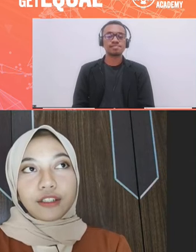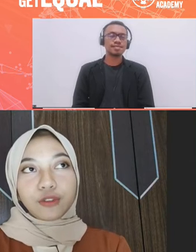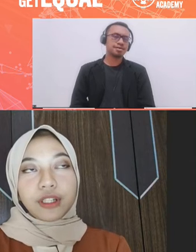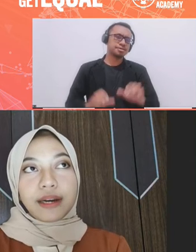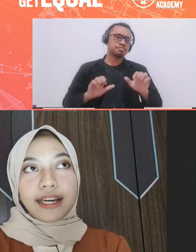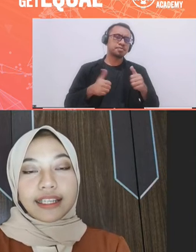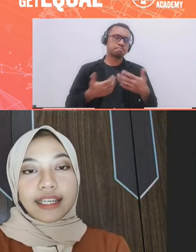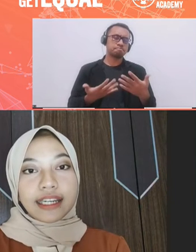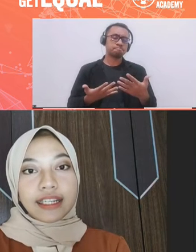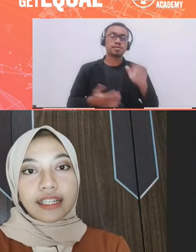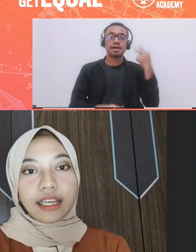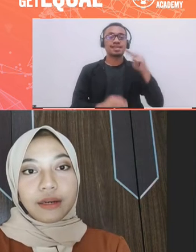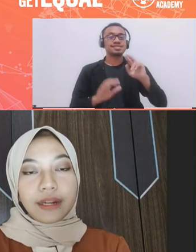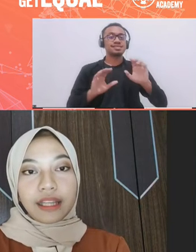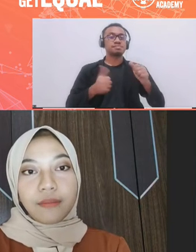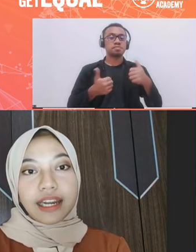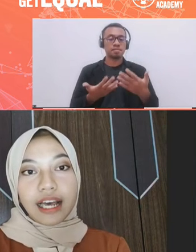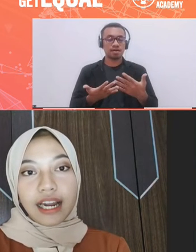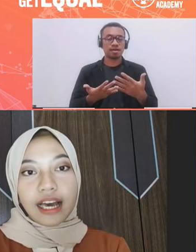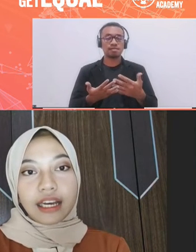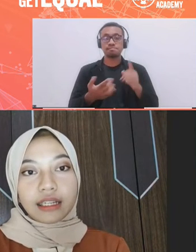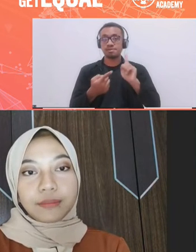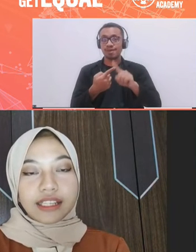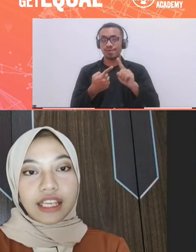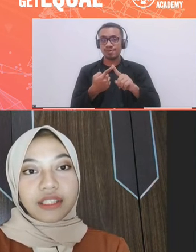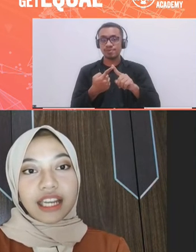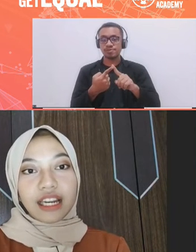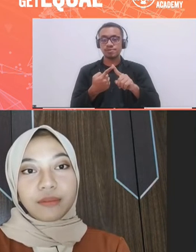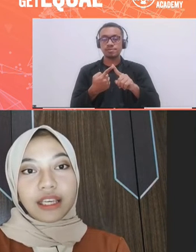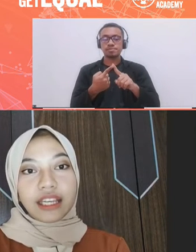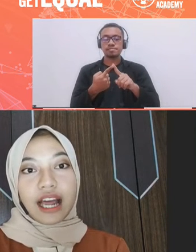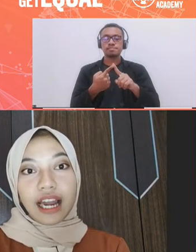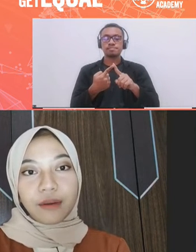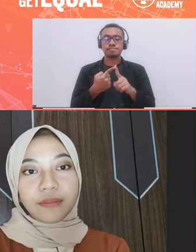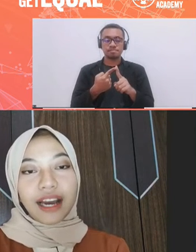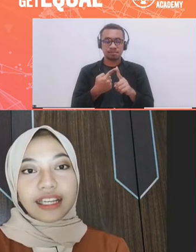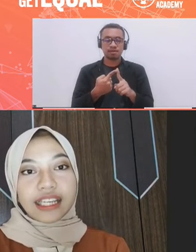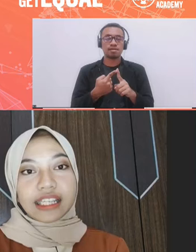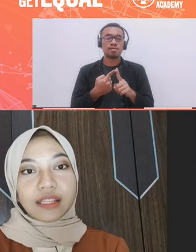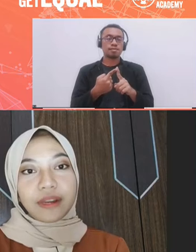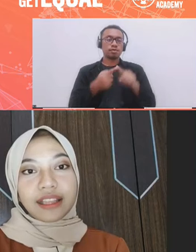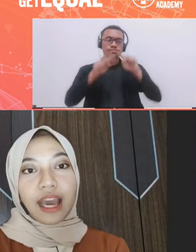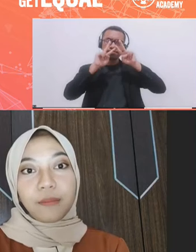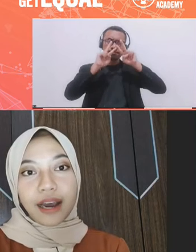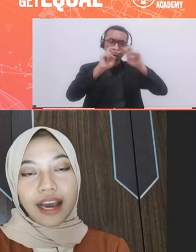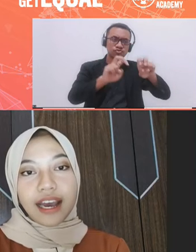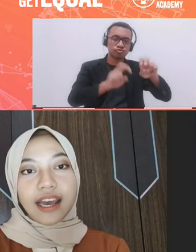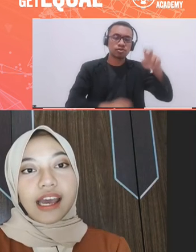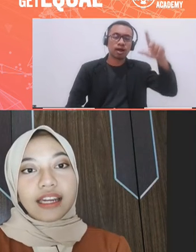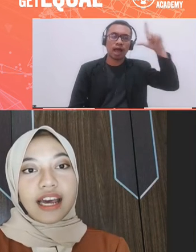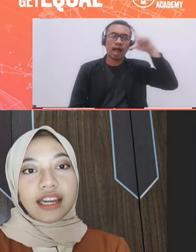Persiapan aku kemarin yang pertama adalah pastinya mencari lebih dalam Kak Angki ini seperti